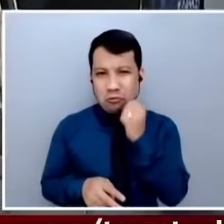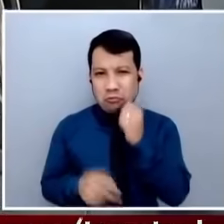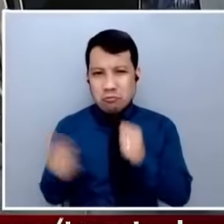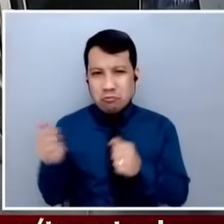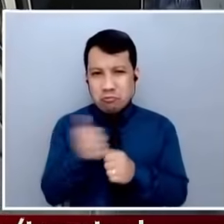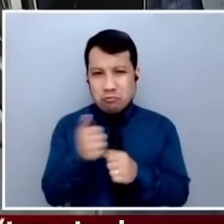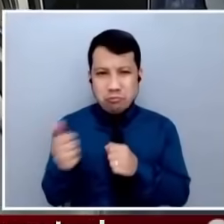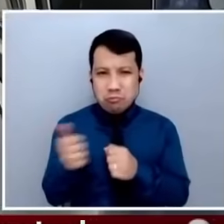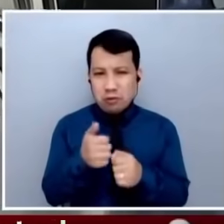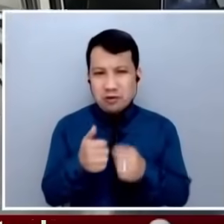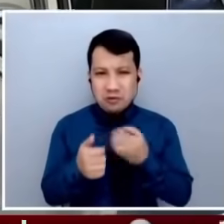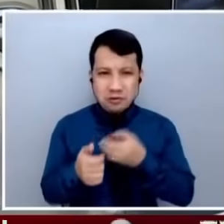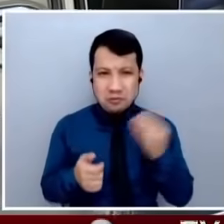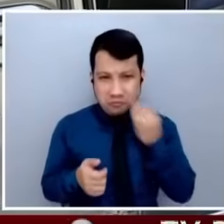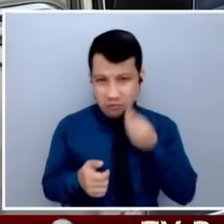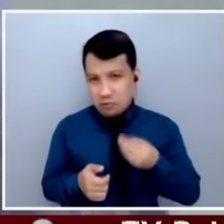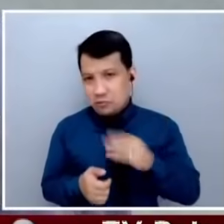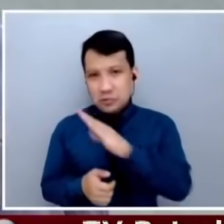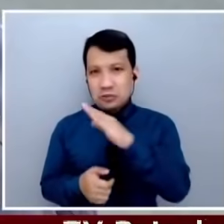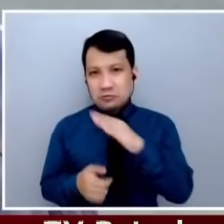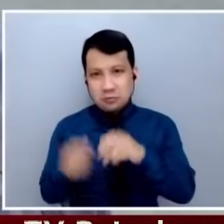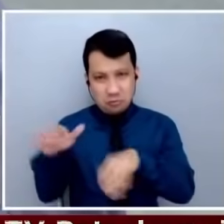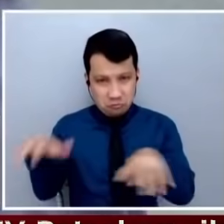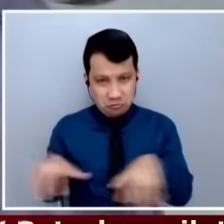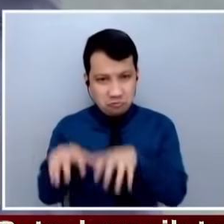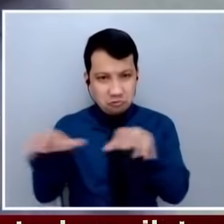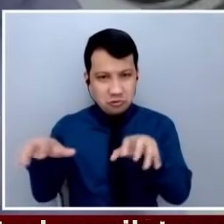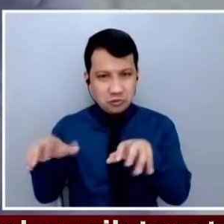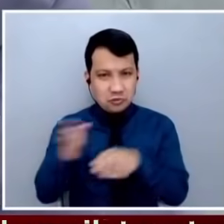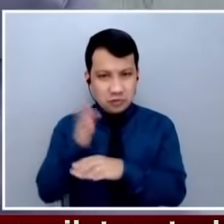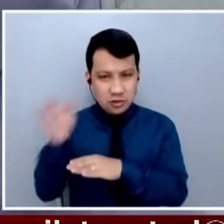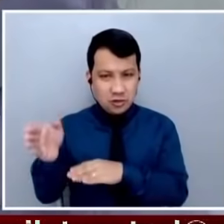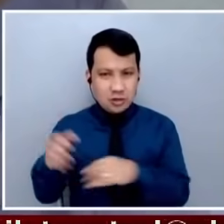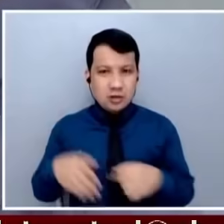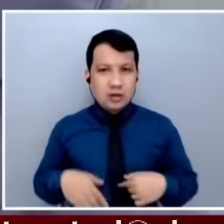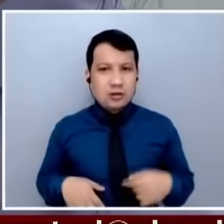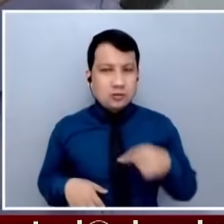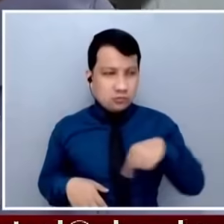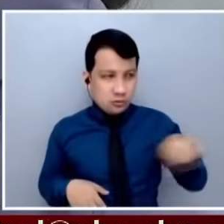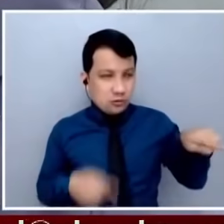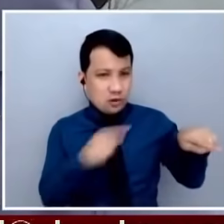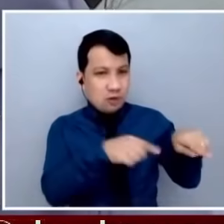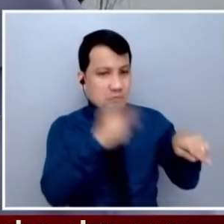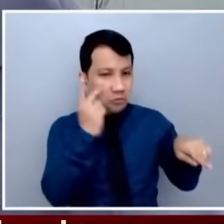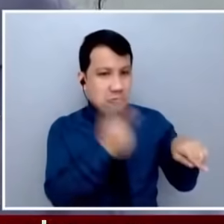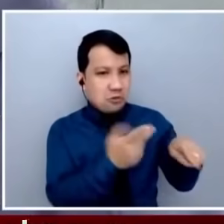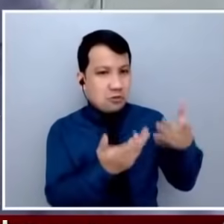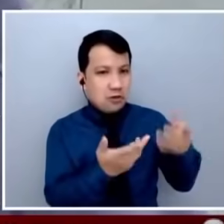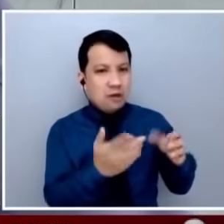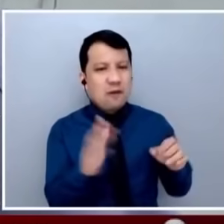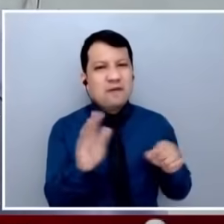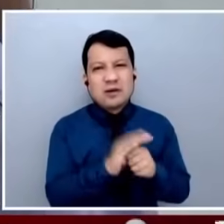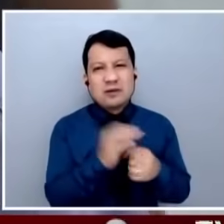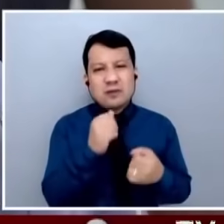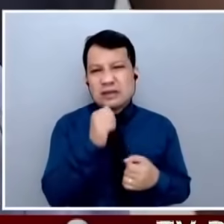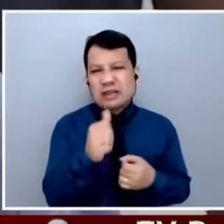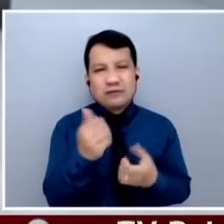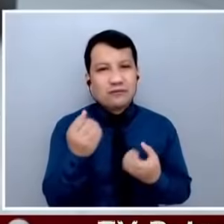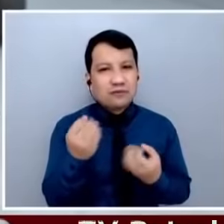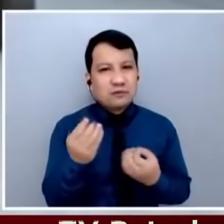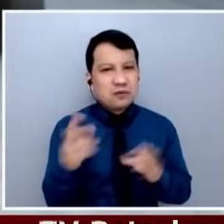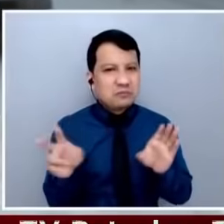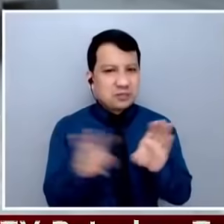nakikipagbuno papunta at pauwing trabaho. Ang gagawin ko, matitingin ako ng mga dumadaan na hindi masyadong marami ang mga